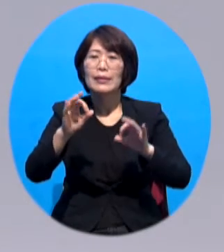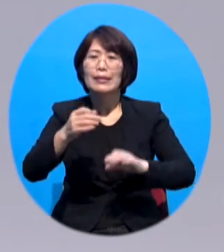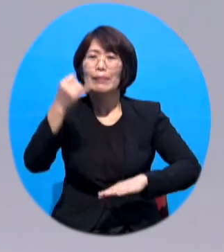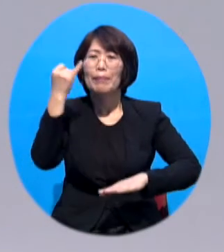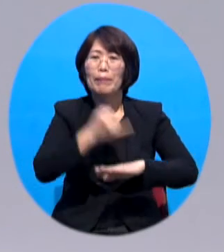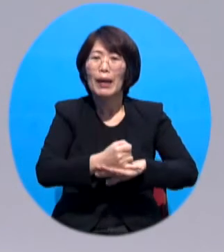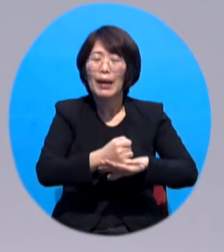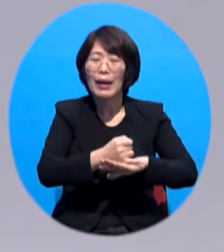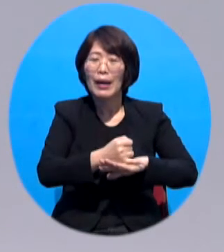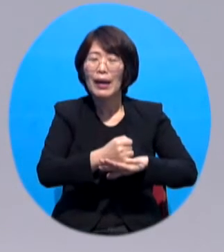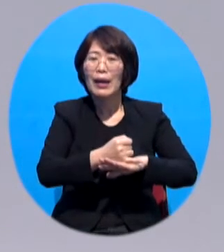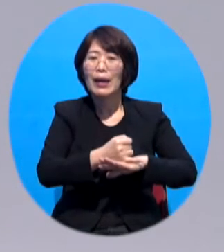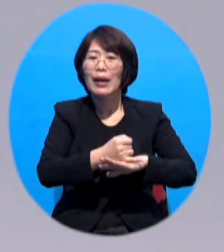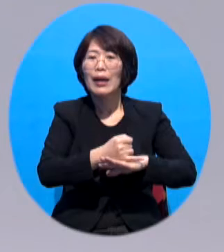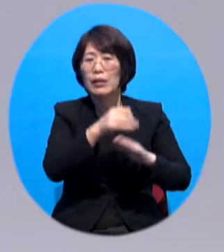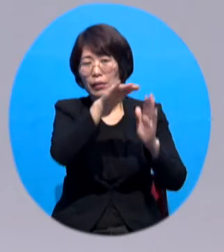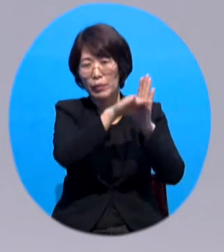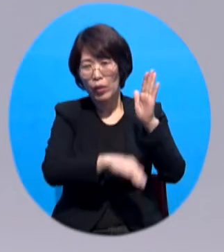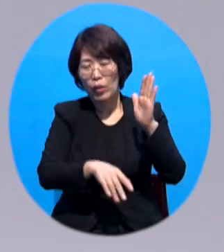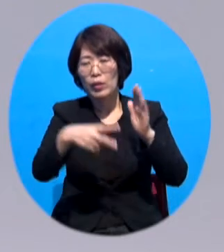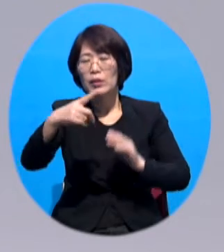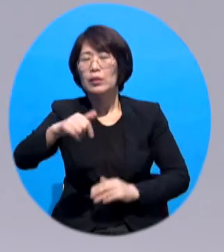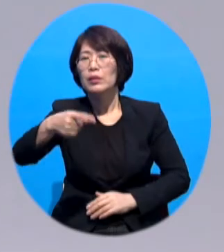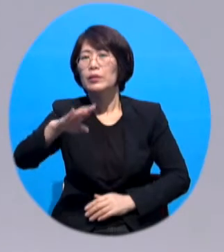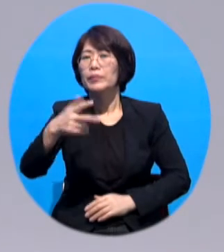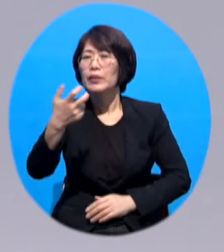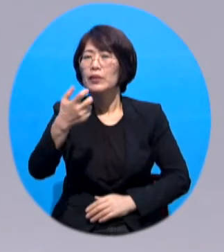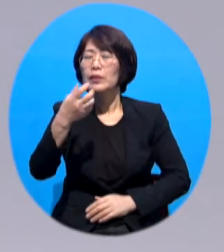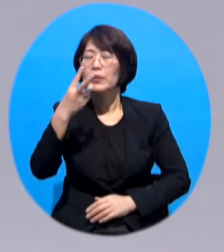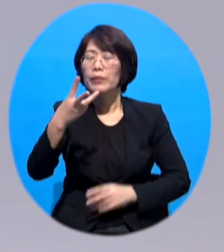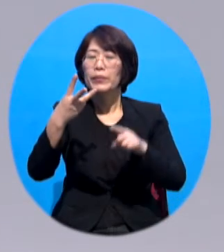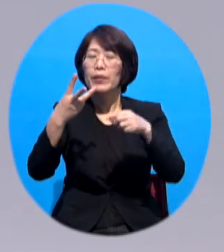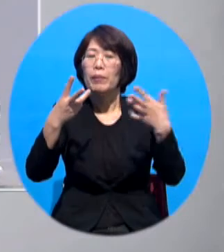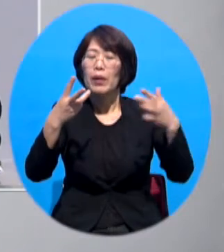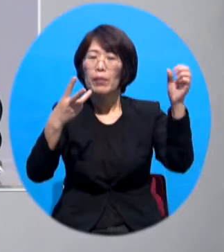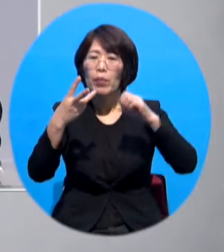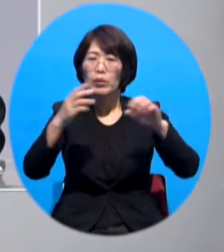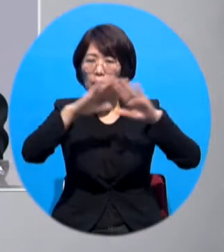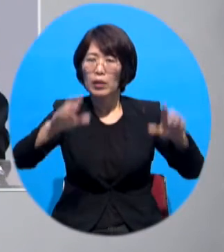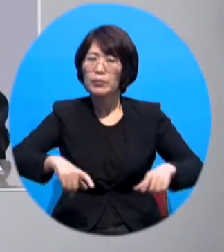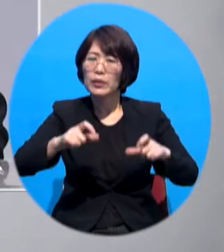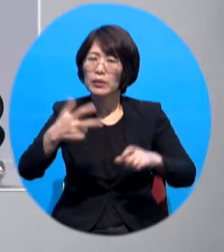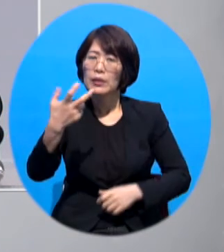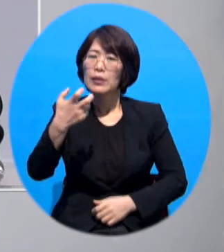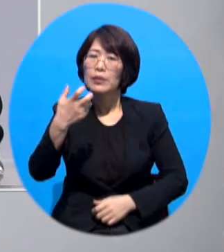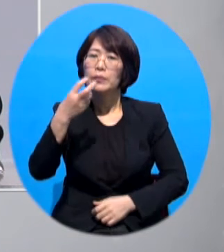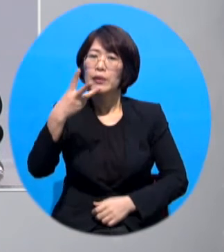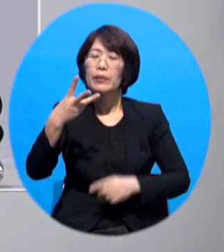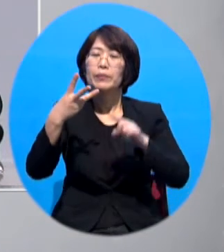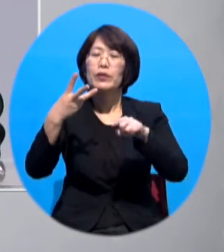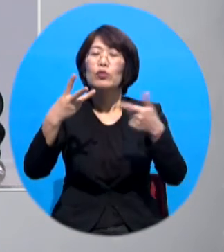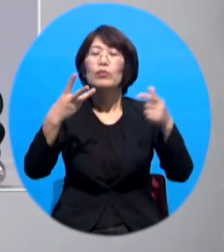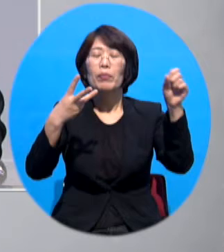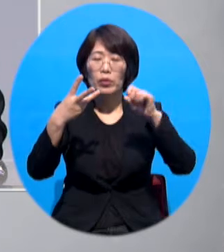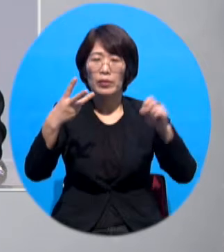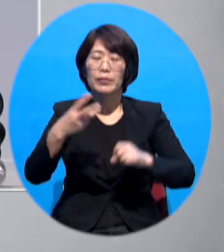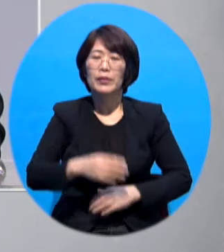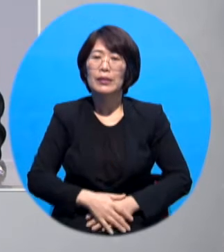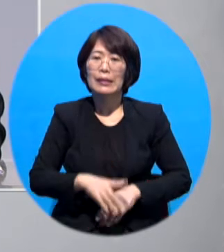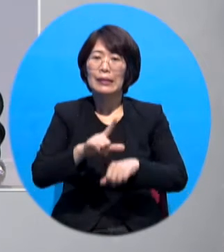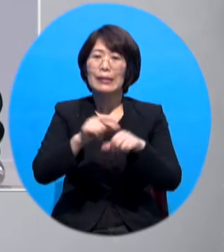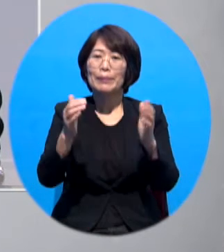2 청중 유리 전국 평균 73.8% 인데 전남은 73.2 것은 네 답변 시간